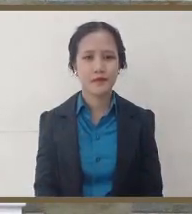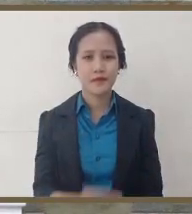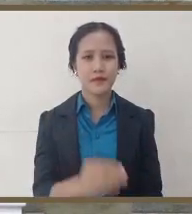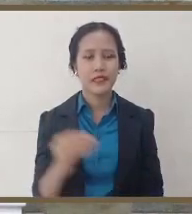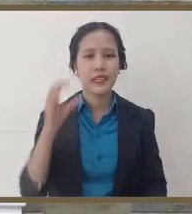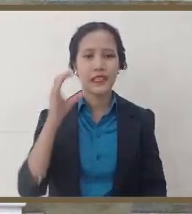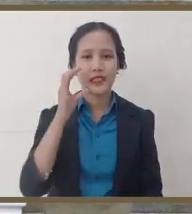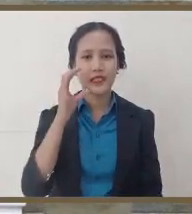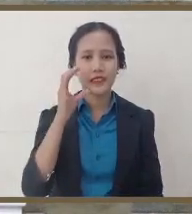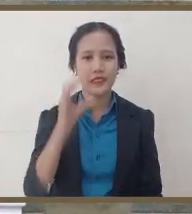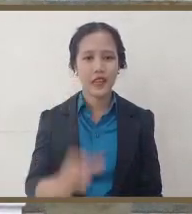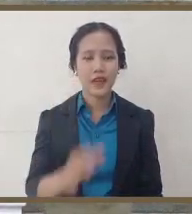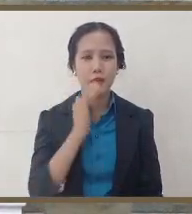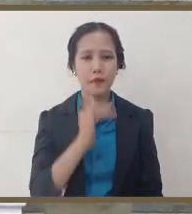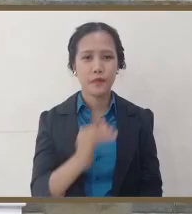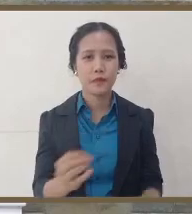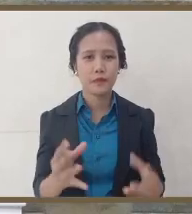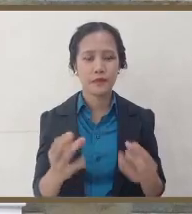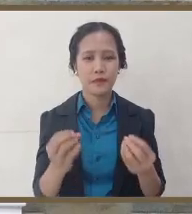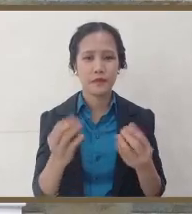paghusga.